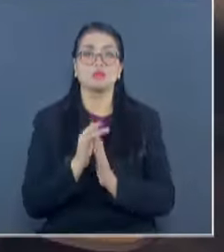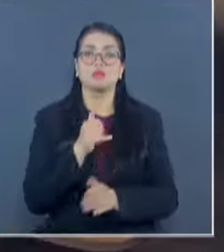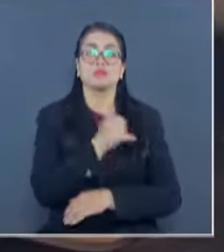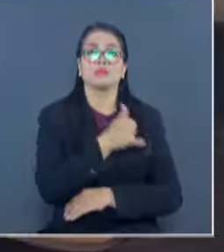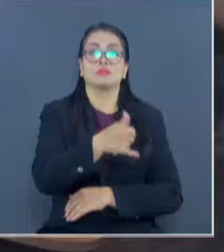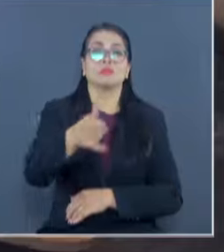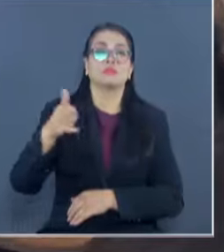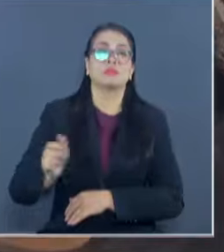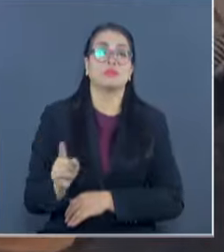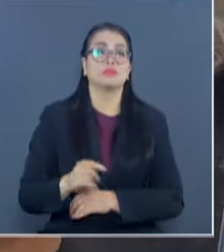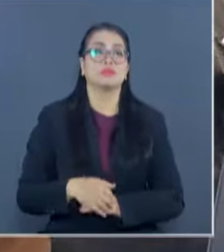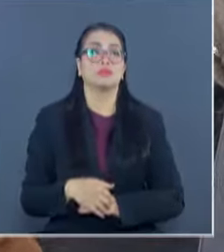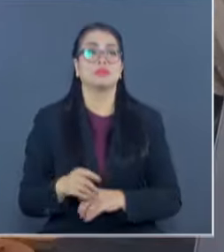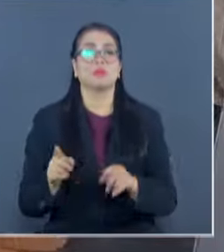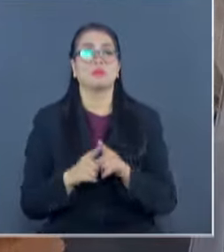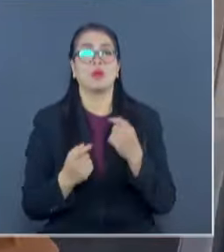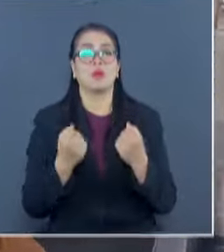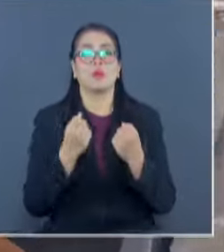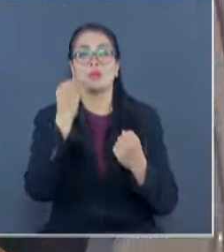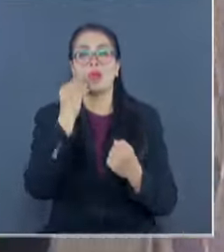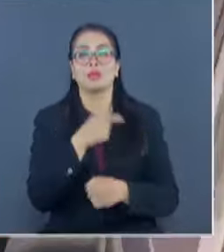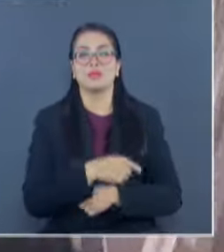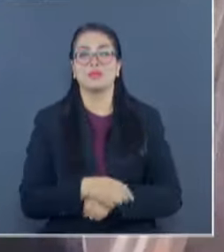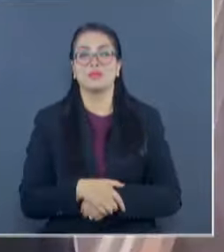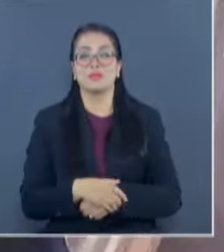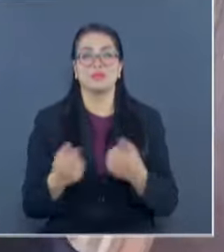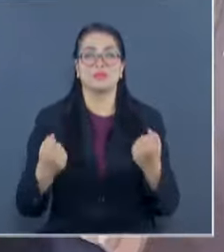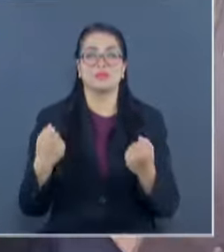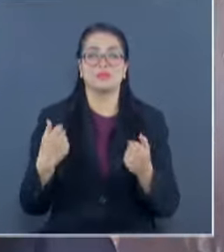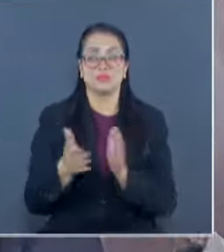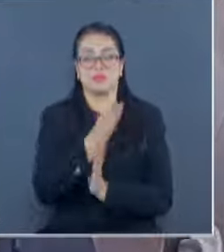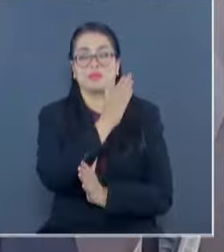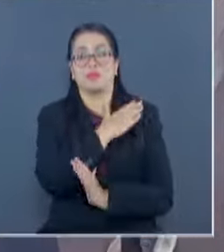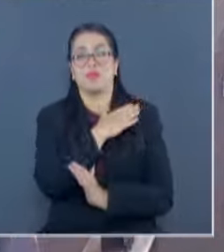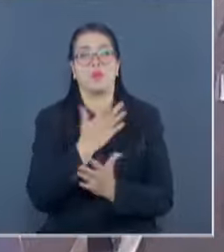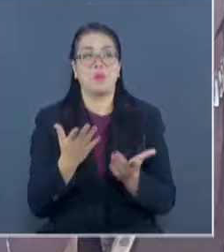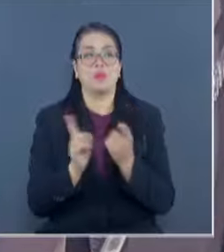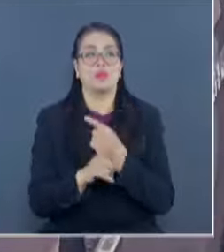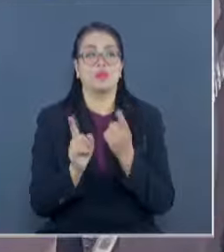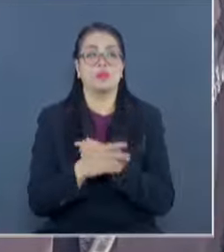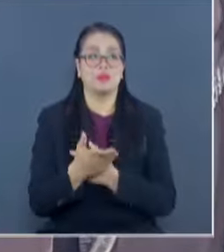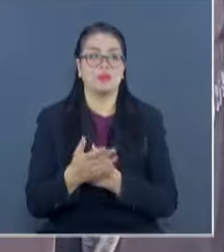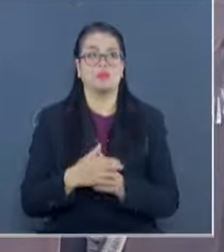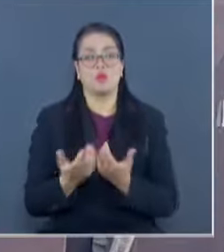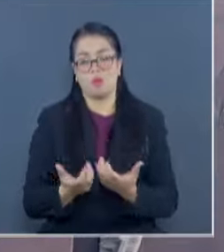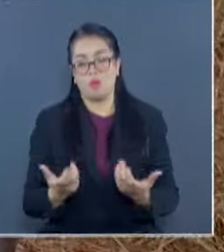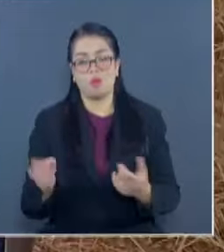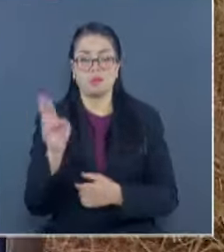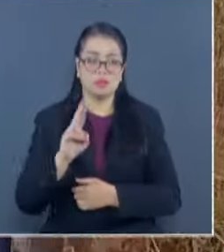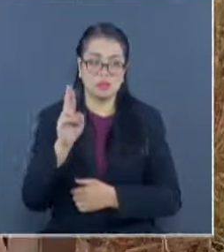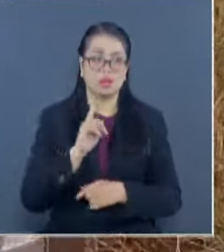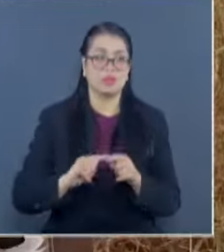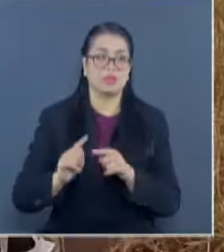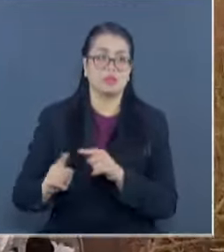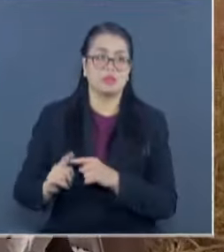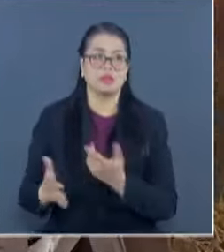ฮะ โอ้ยิ่งกว่ารถบ้านอันนี้รถวัดใช่ไหมฮะ นะฮะคือมีพวกสบงอะไรต่างๆเหล่านี้นะฮะมีข้าวของเครื่องใช้ต่างๆด้วยนะ